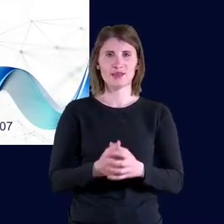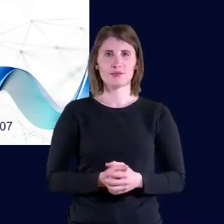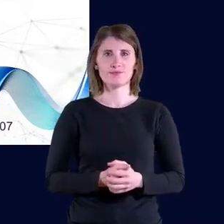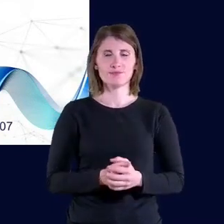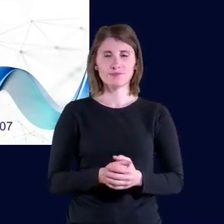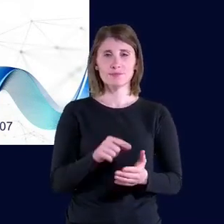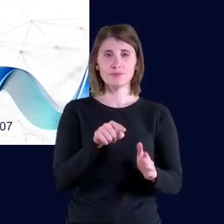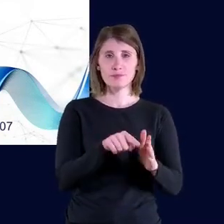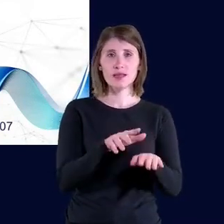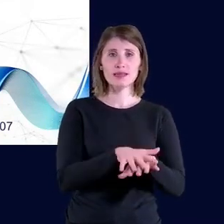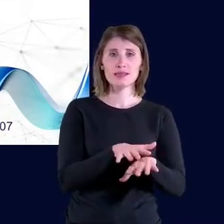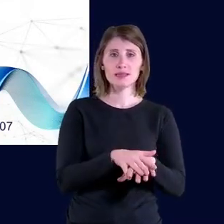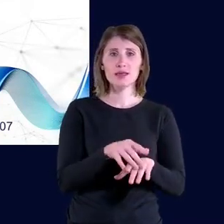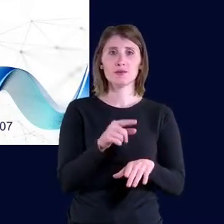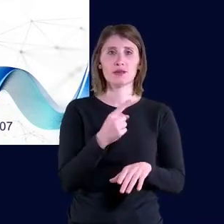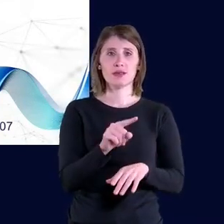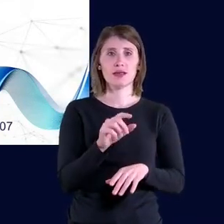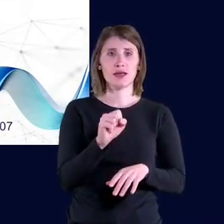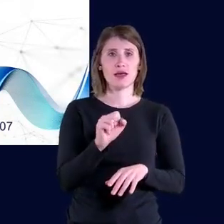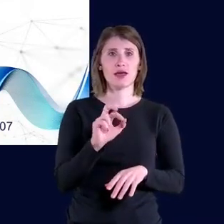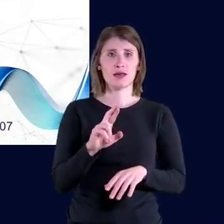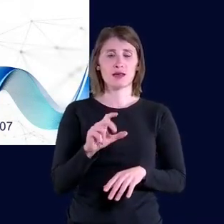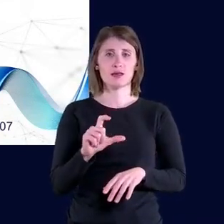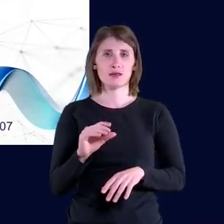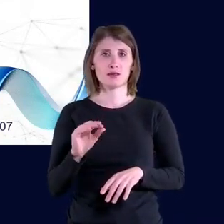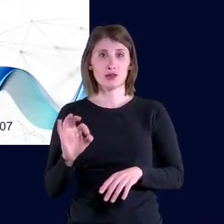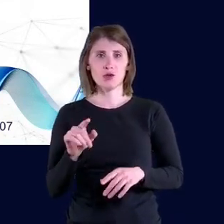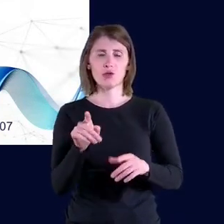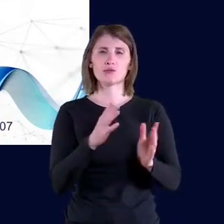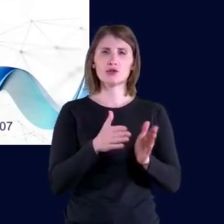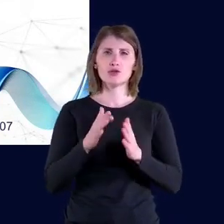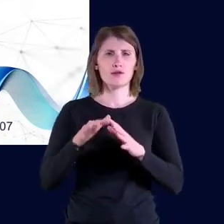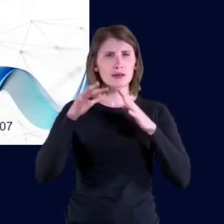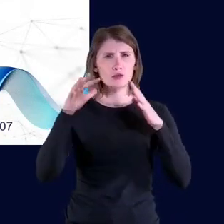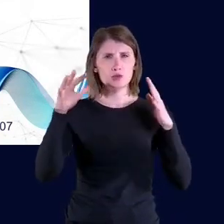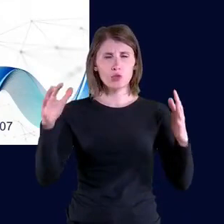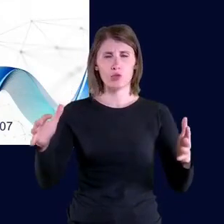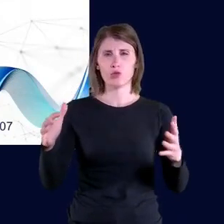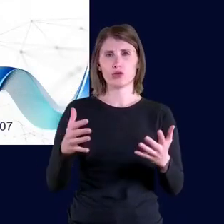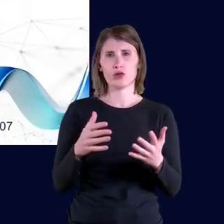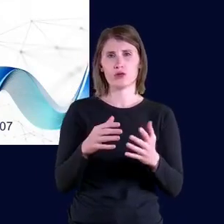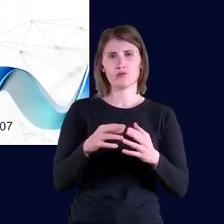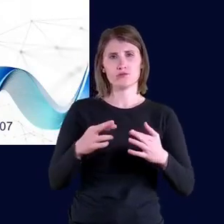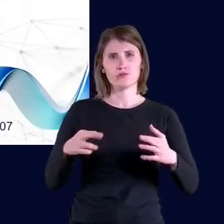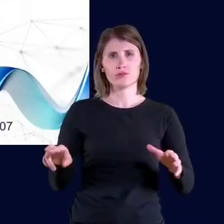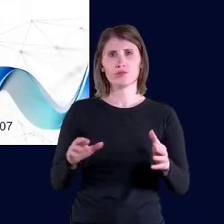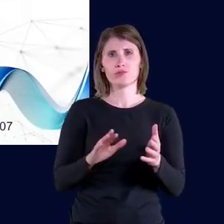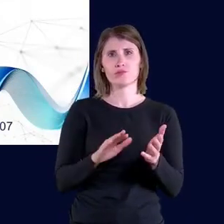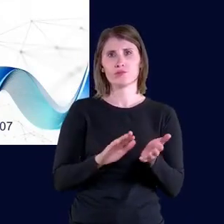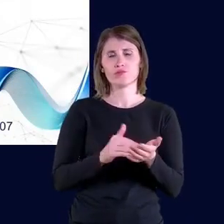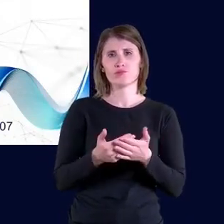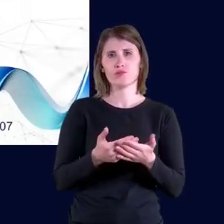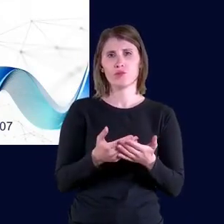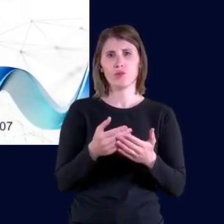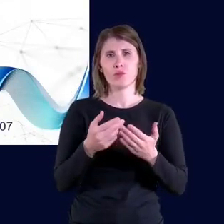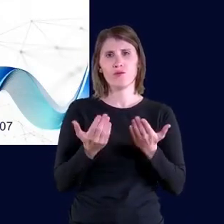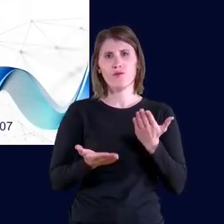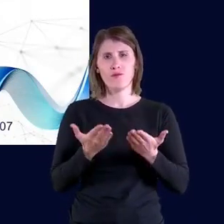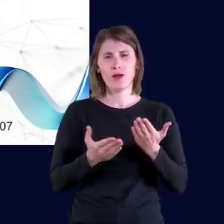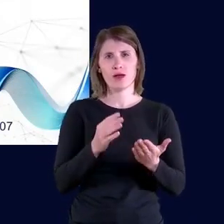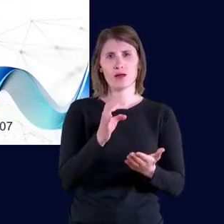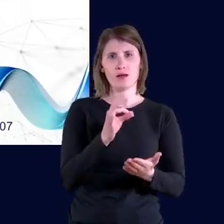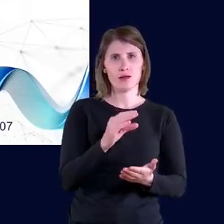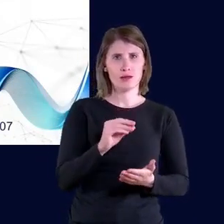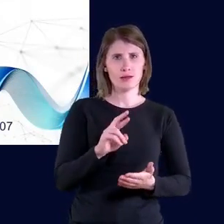temat co jest przygotowany do obsługi dużych obiektów których zajętość dyskowa liczona jest w terabajtach służy do